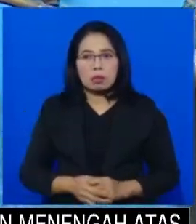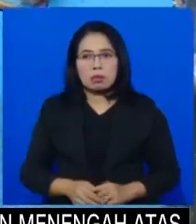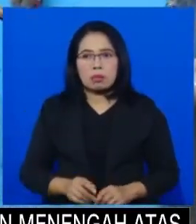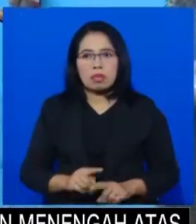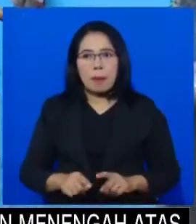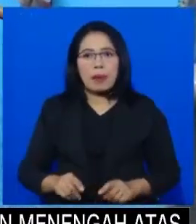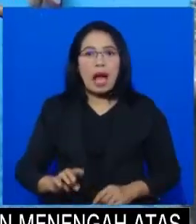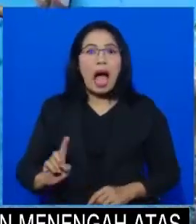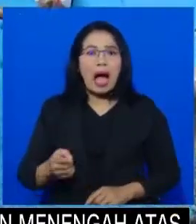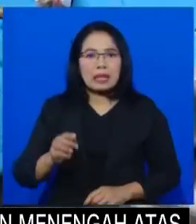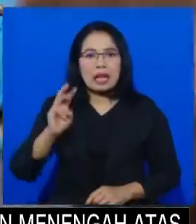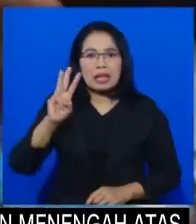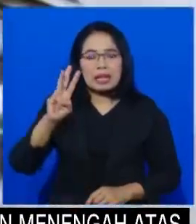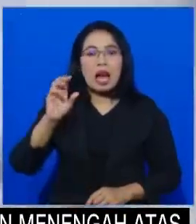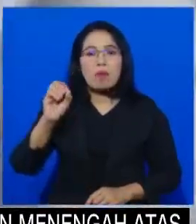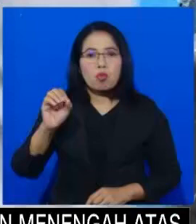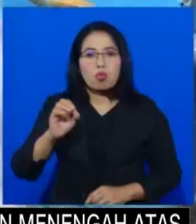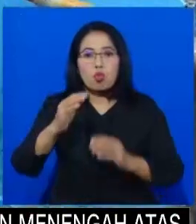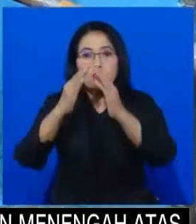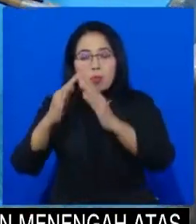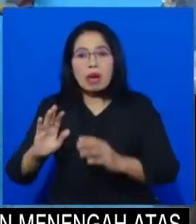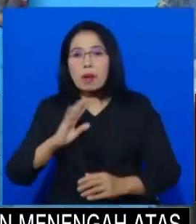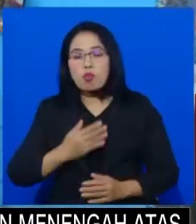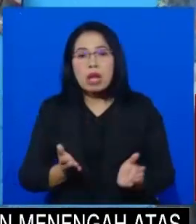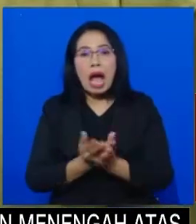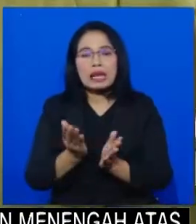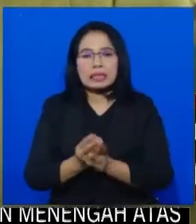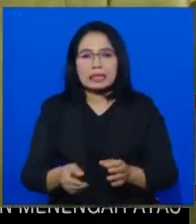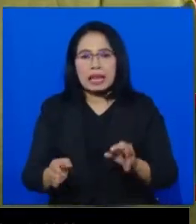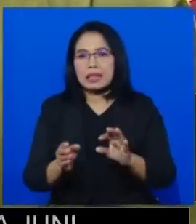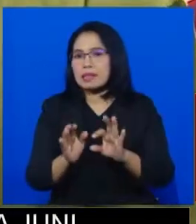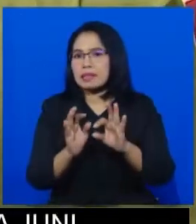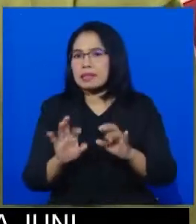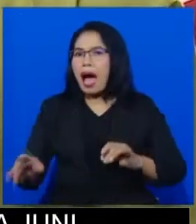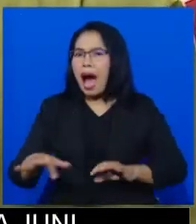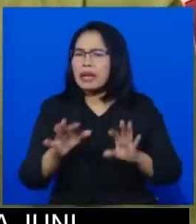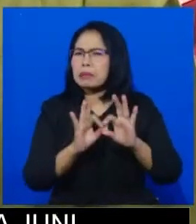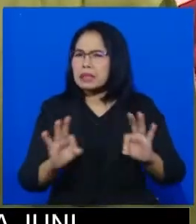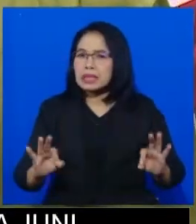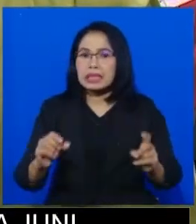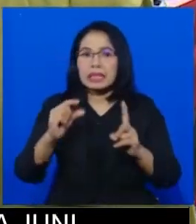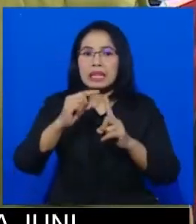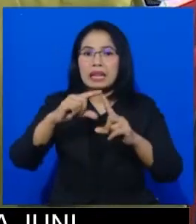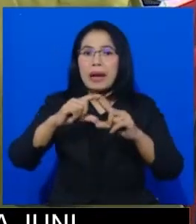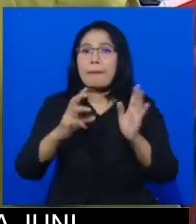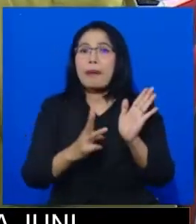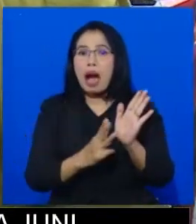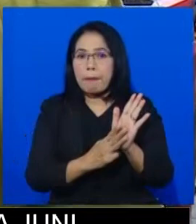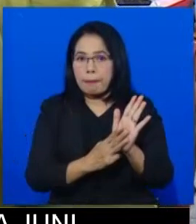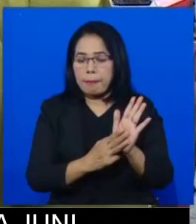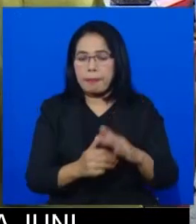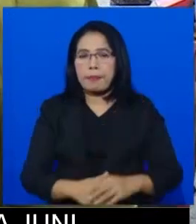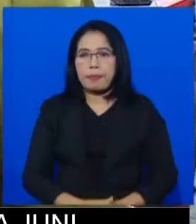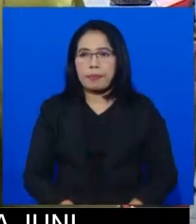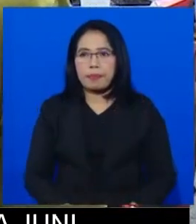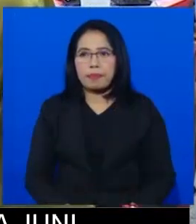rumah yang memiliki akses ke pipa air bersih Pamjaya. Ada yang lewat tanah